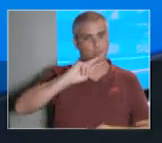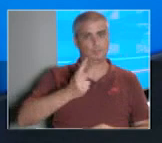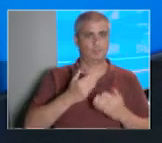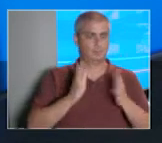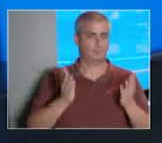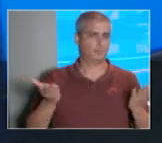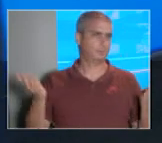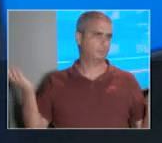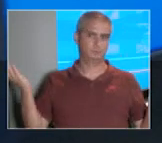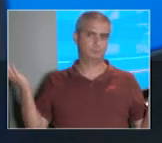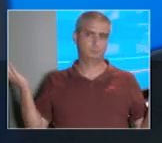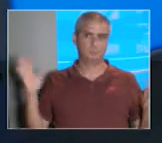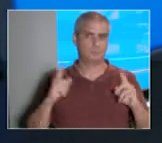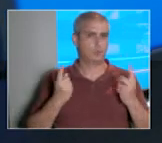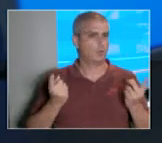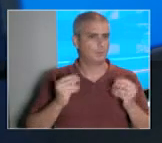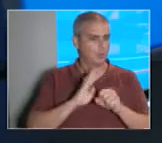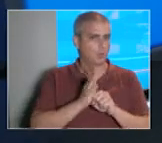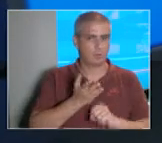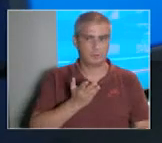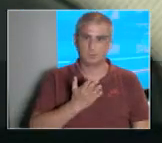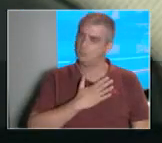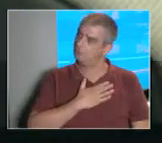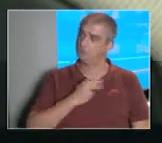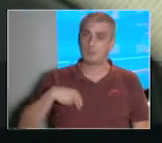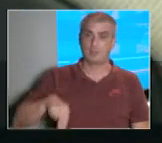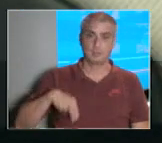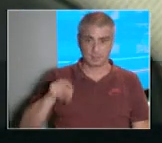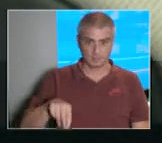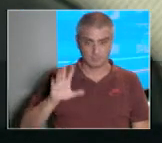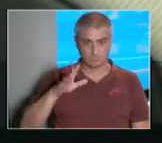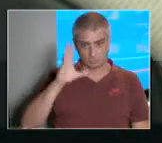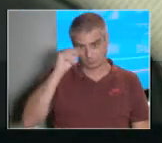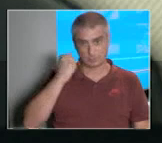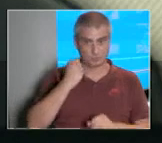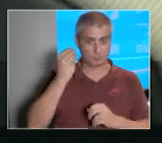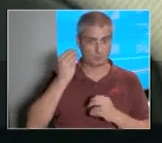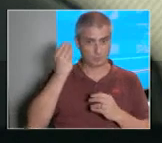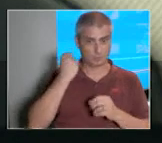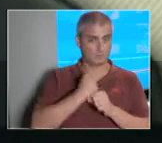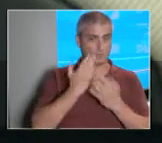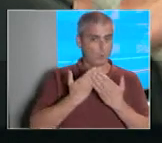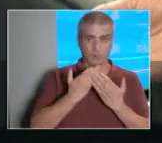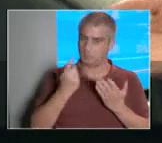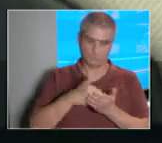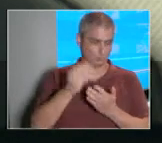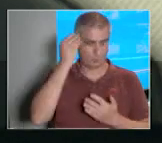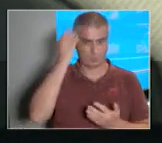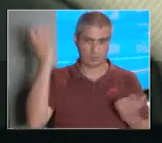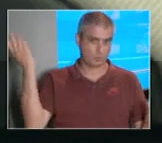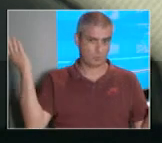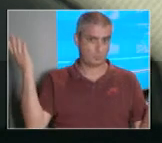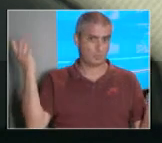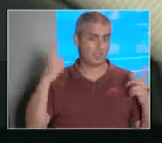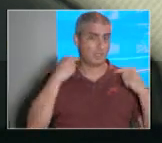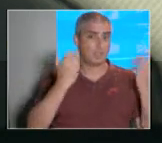לימודים. מה קורה פה עם הקורונה? יש נכדים, יש לי גם בן שלומד בכהל, בנים שלומדים בכהל, הם ממשיכים ללמוד, עוד לא סיימנו.